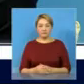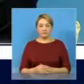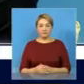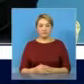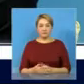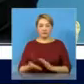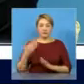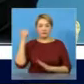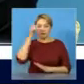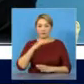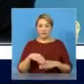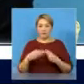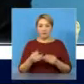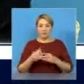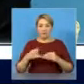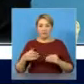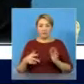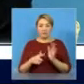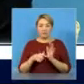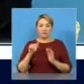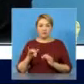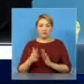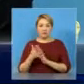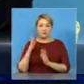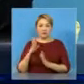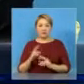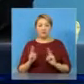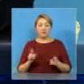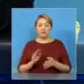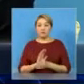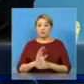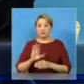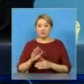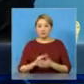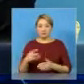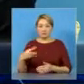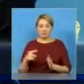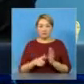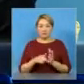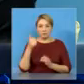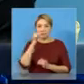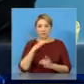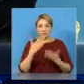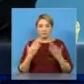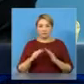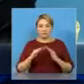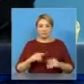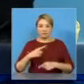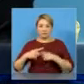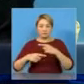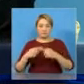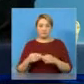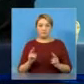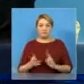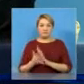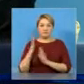В прошлом году мы выдали землю порядка 7 тысячам очередникам, кто подал заявку в 2007 году. Сейчас постепенно переходим к тем, кто встал